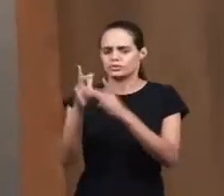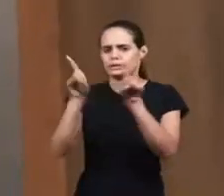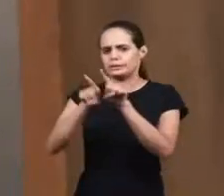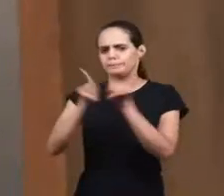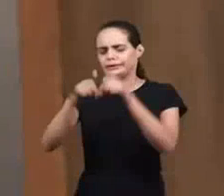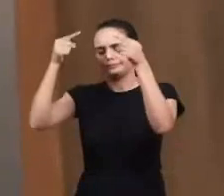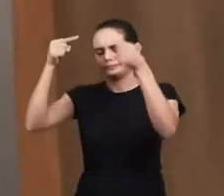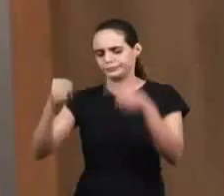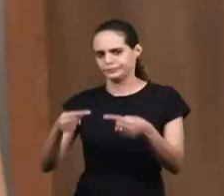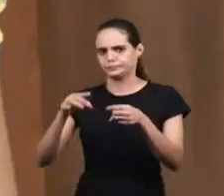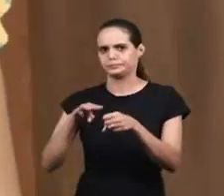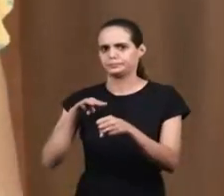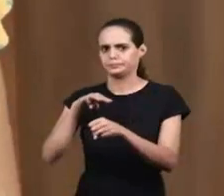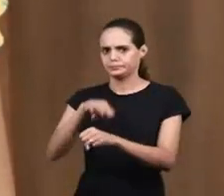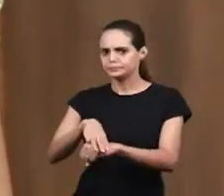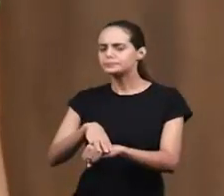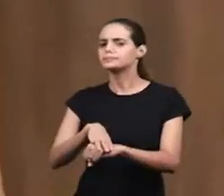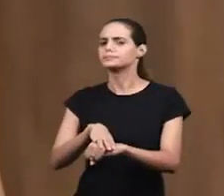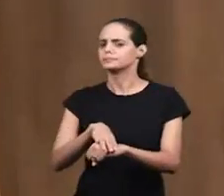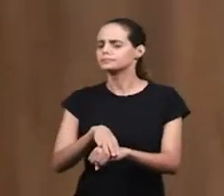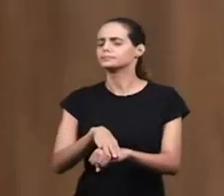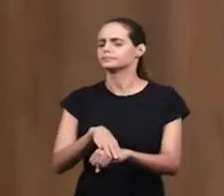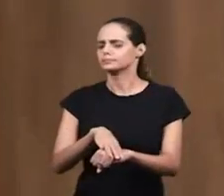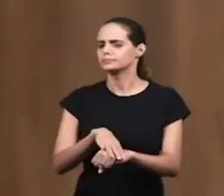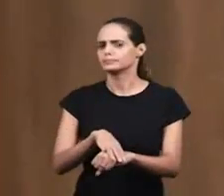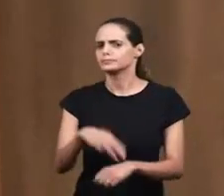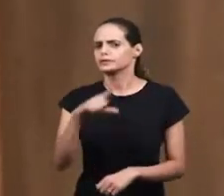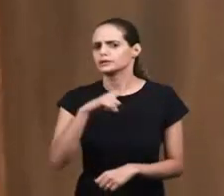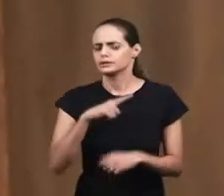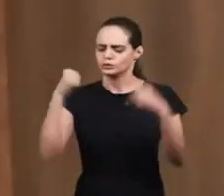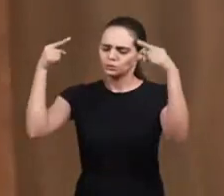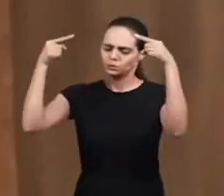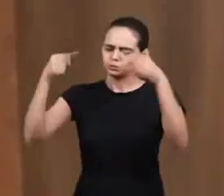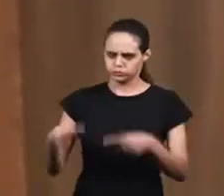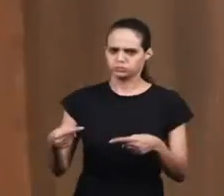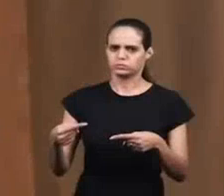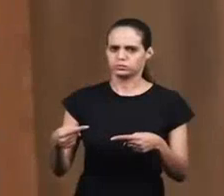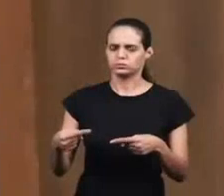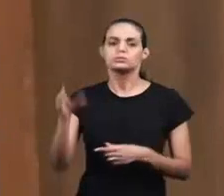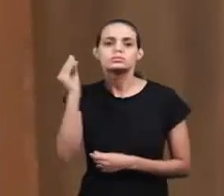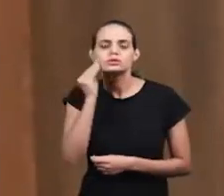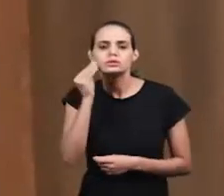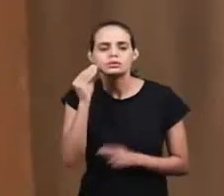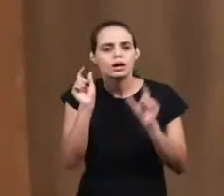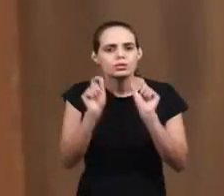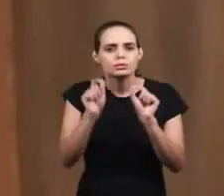auch der Herr Jesus großen Widerständen in seinem Dienst entgegen. Diese